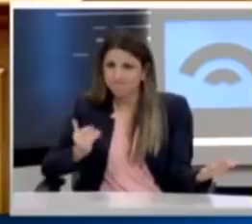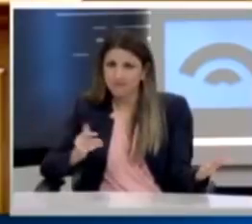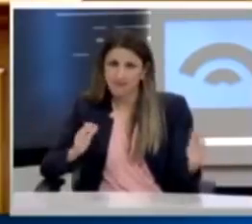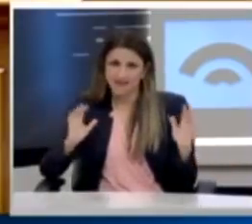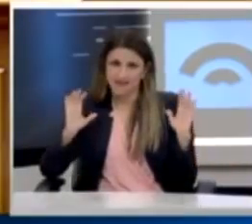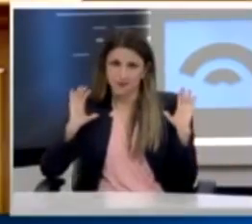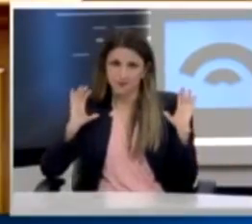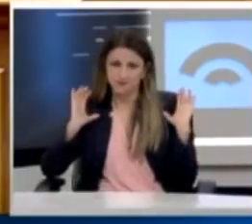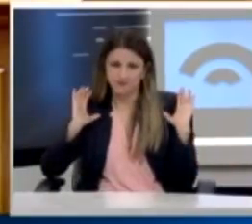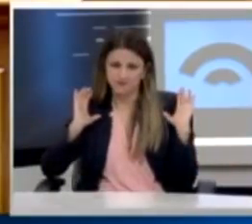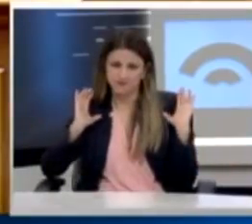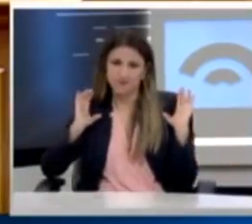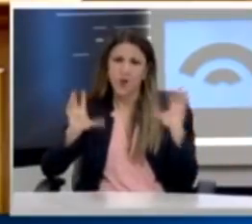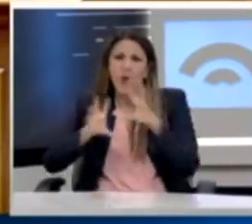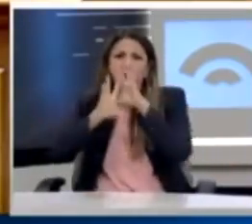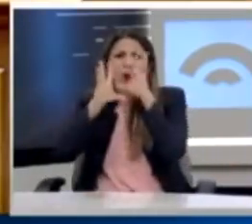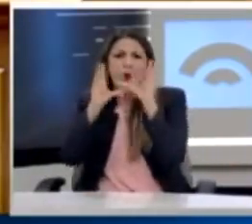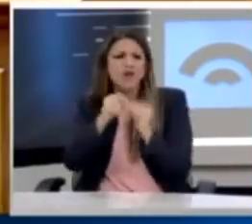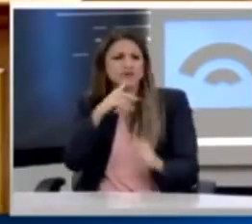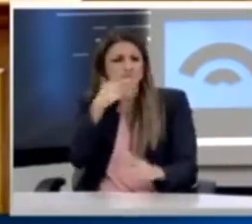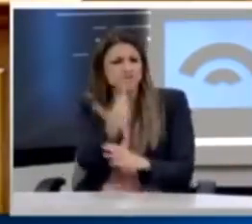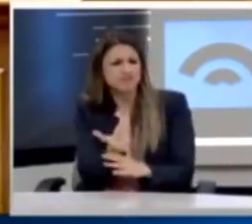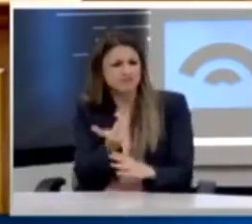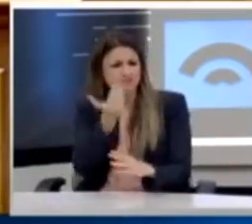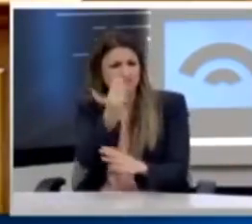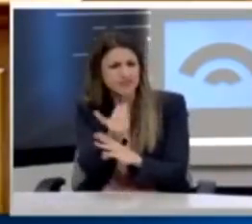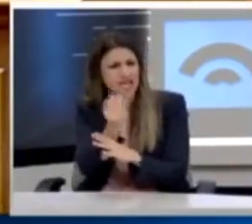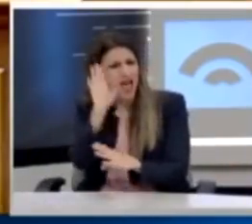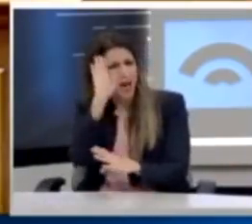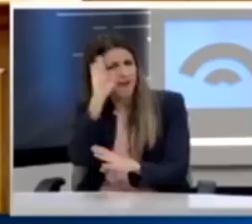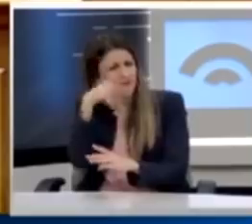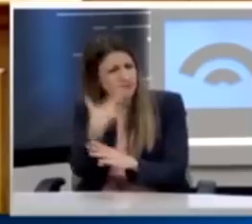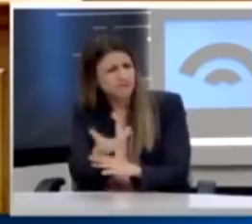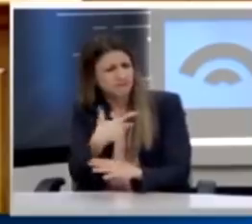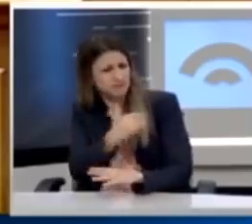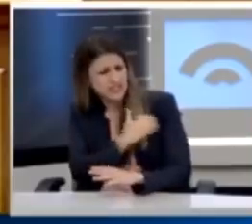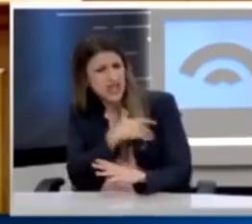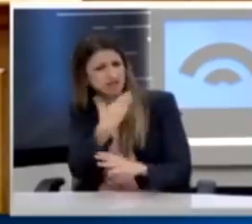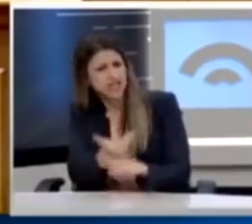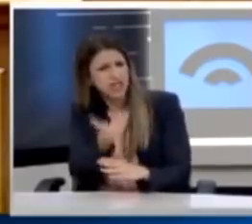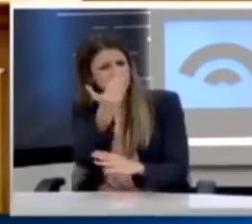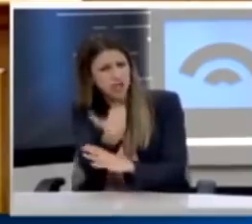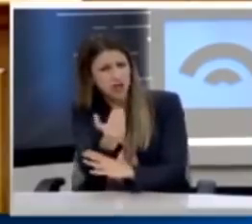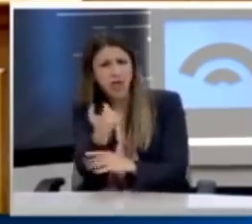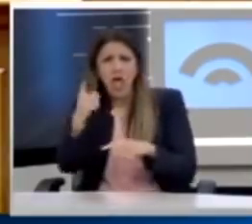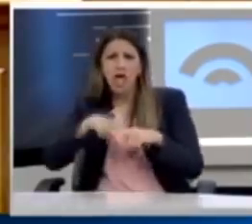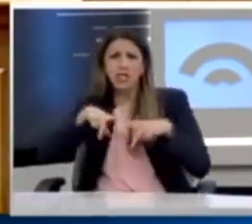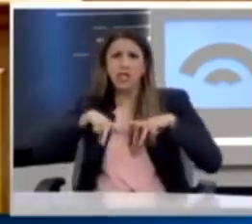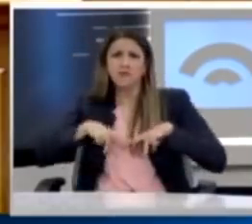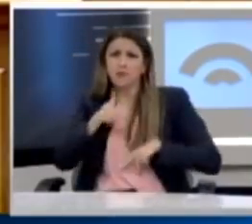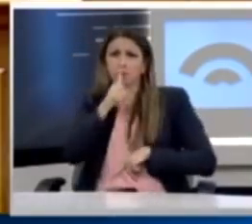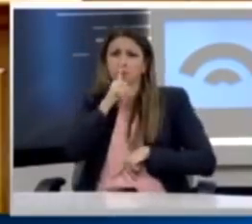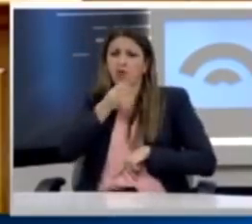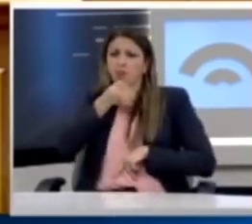Αυτές οι ανατριχιαστικές επιδιώξεις πραγματικά της αμερικάνικης πολιτικής δεν αμφισβητούνται από την κυβέρνηση, ούτε φυσικά από τη